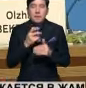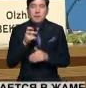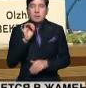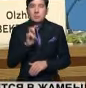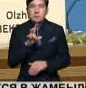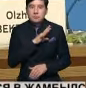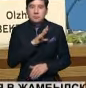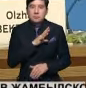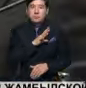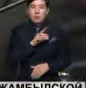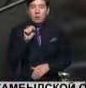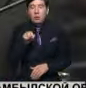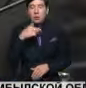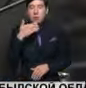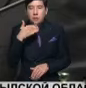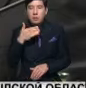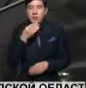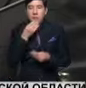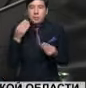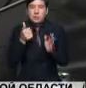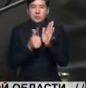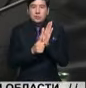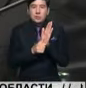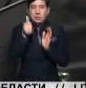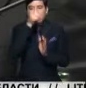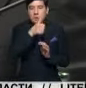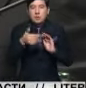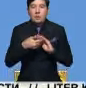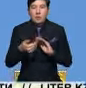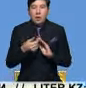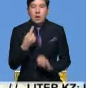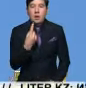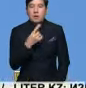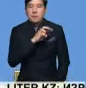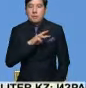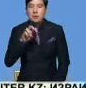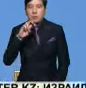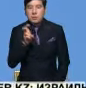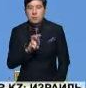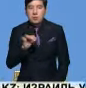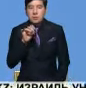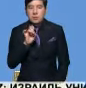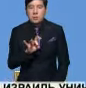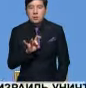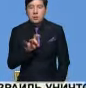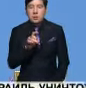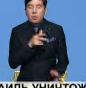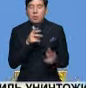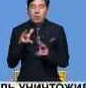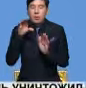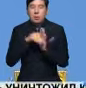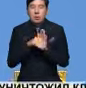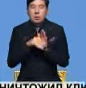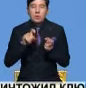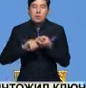соответствующую инфраструктуру. Он отметил, что за последние 6 лет привлечено более 1 миллиарда долларов частных инвестиций в геологоразведку. В этой связи